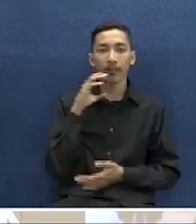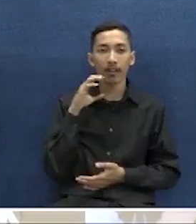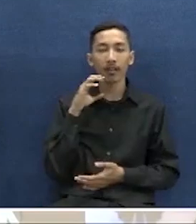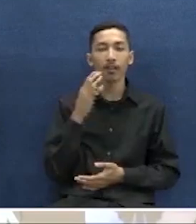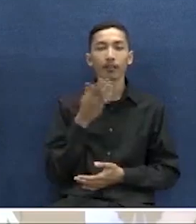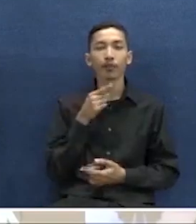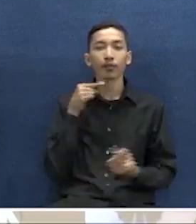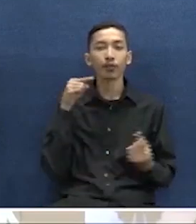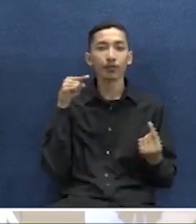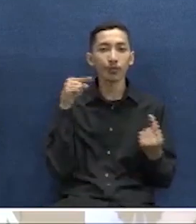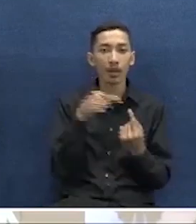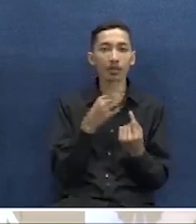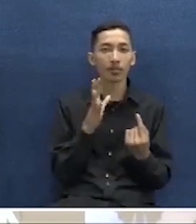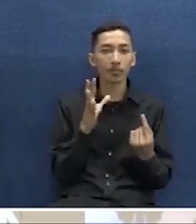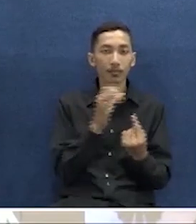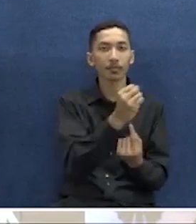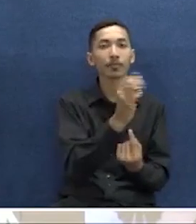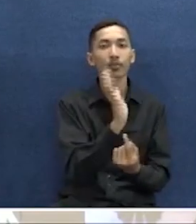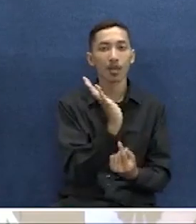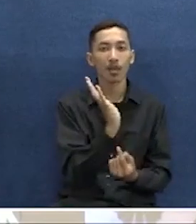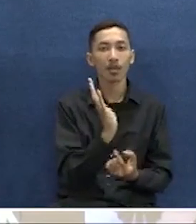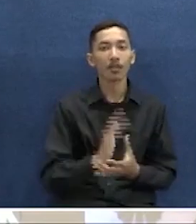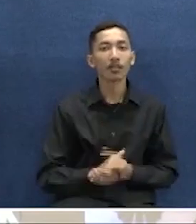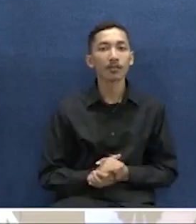satu tujuannya sudah tercapai